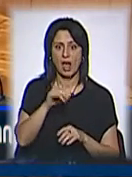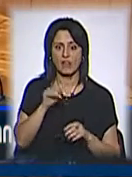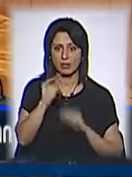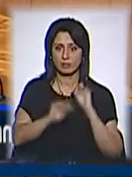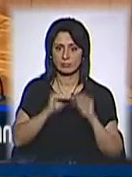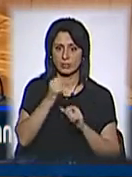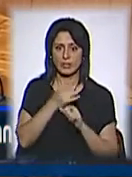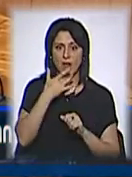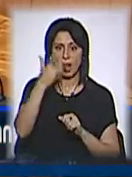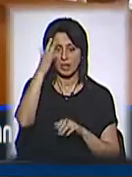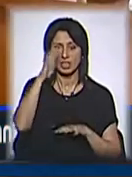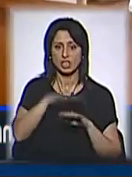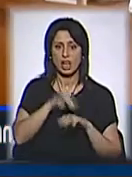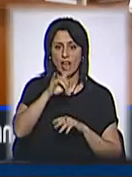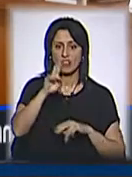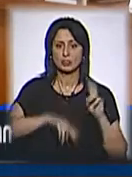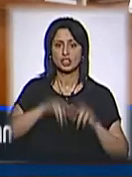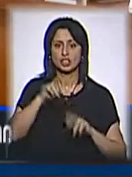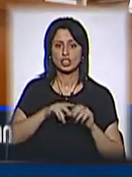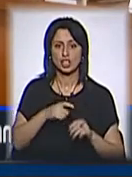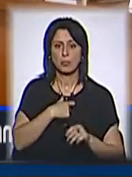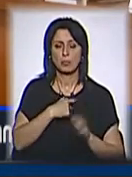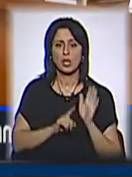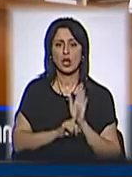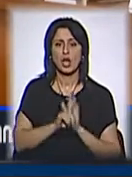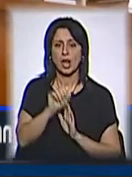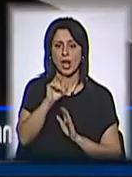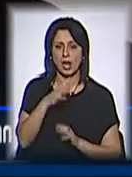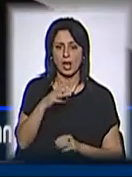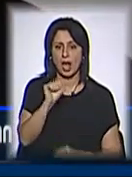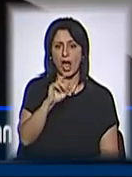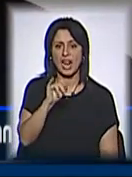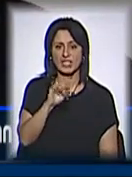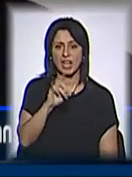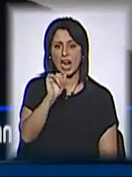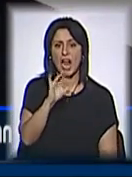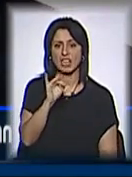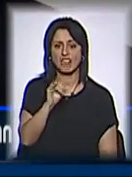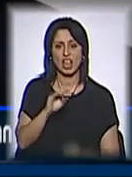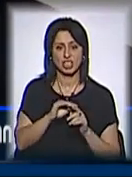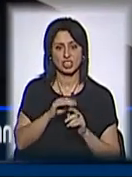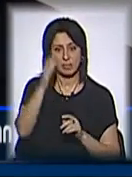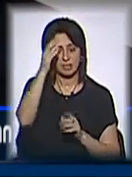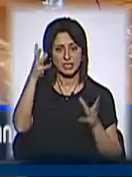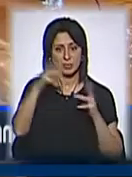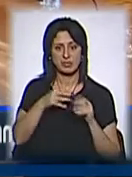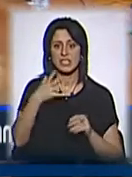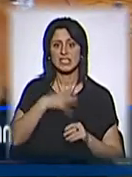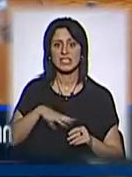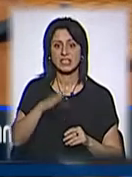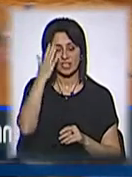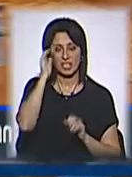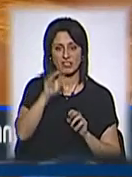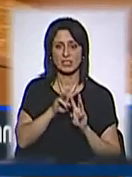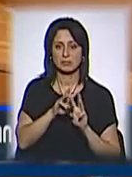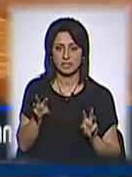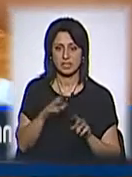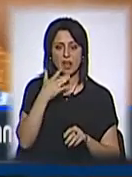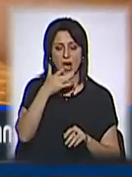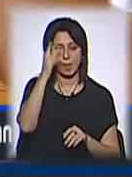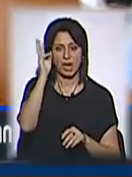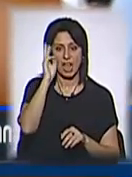ავიაკონსტრუქტორის, ამერიკის შეერთებული შტატების ავიამშენებლობის პიონერის ალექსანდრე ქართველიშვილის დამსახურებებზე მეცნიერებთან ერთად საქართველოს თავდაცვის მინისტრმა